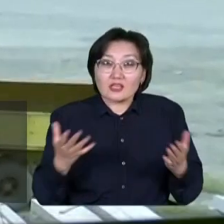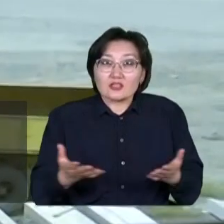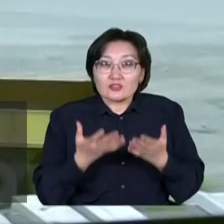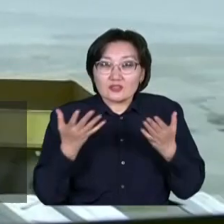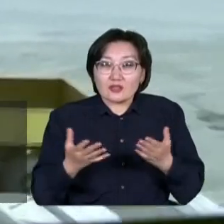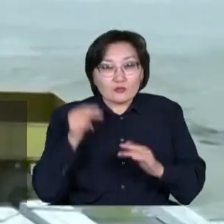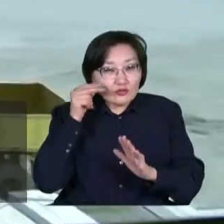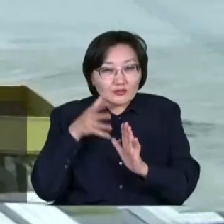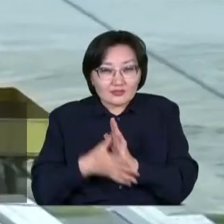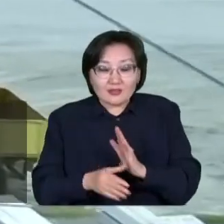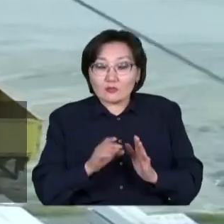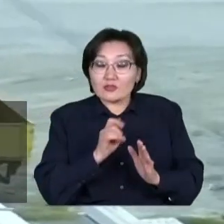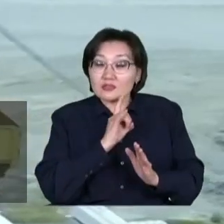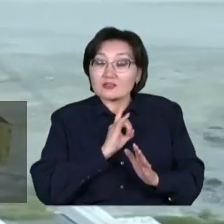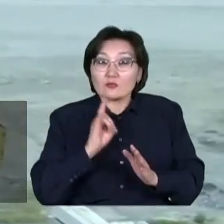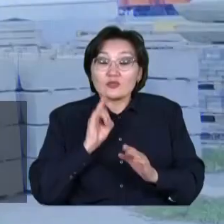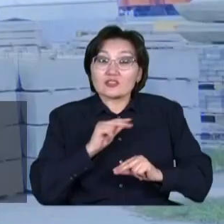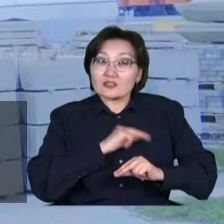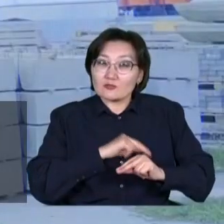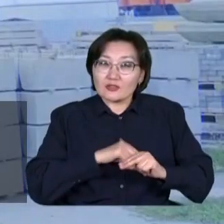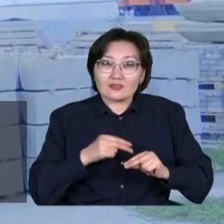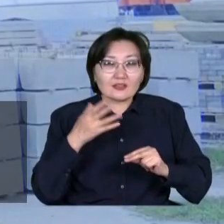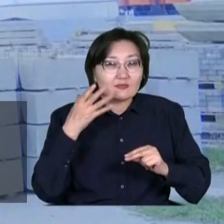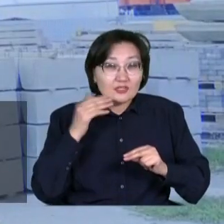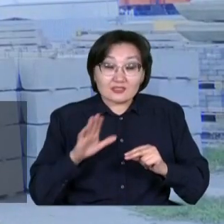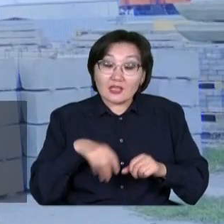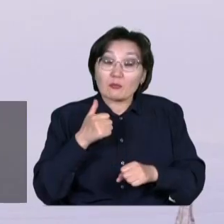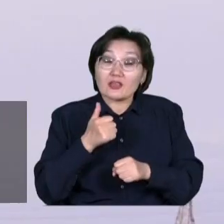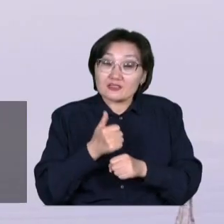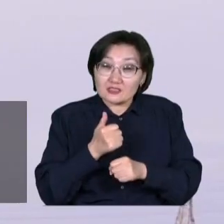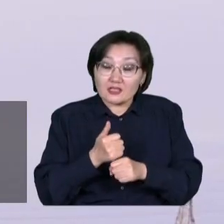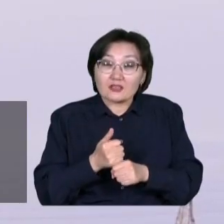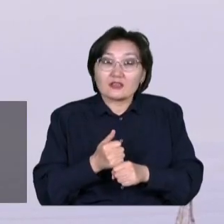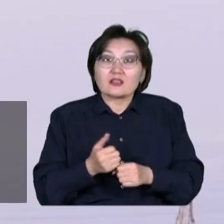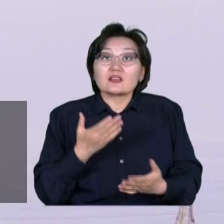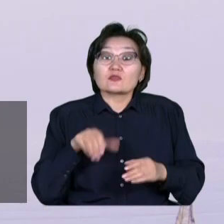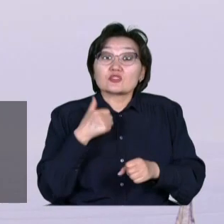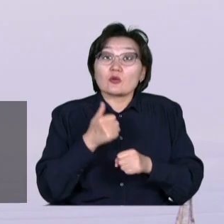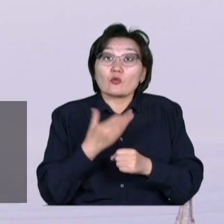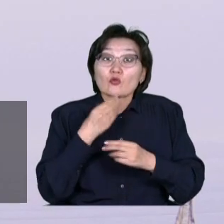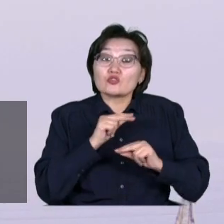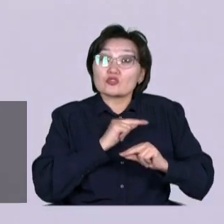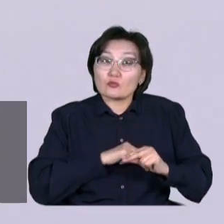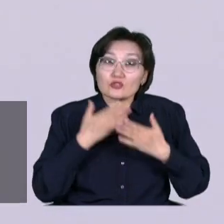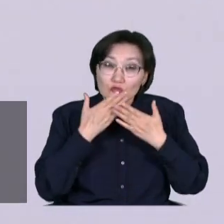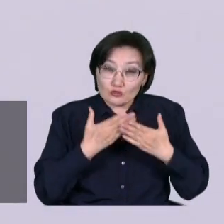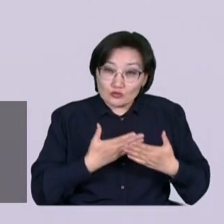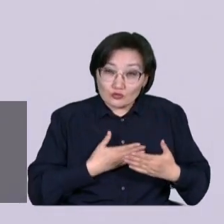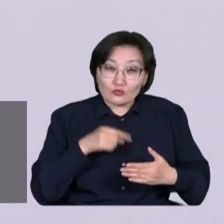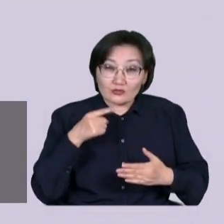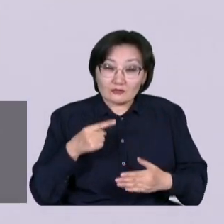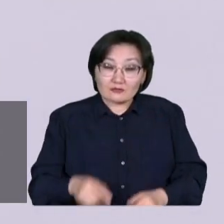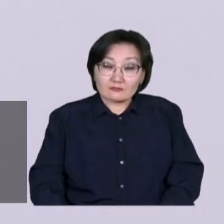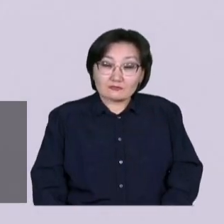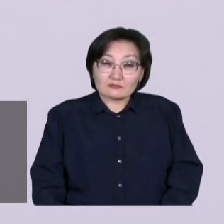еңсерген Сапура Қабиева қызметтің жеңілі болмайды. Ең бастысы жан тәніңмен жақсы көру дейді. Жәнібек Қалым